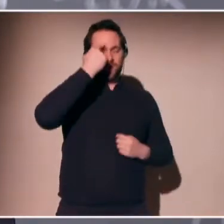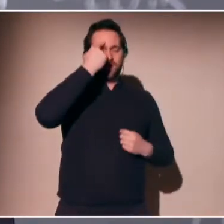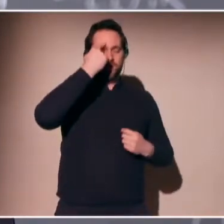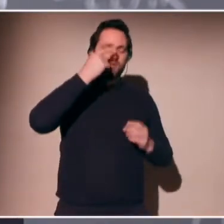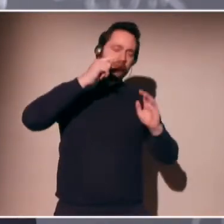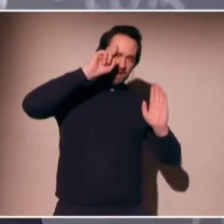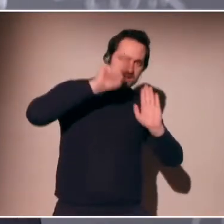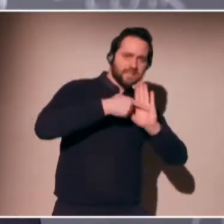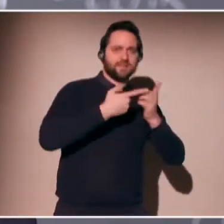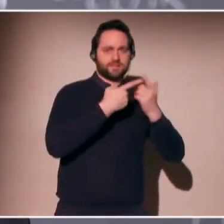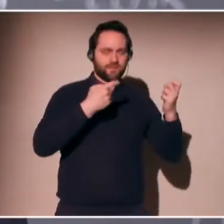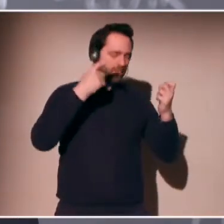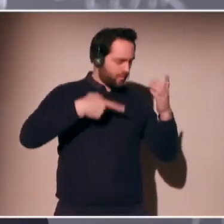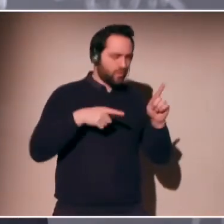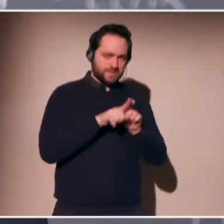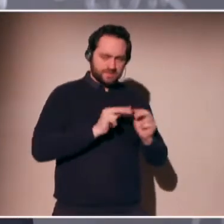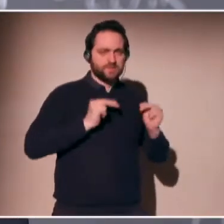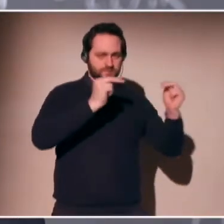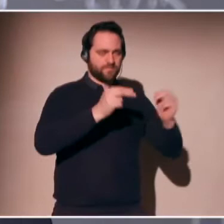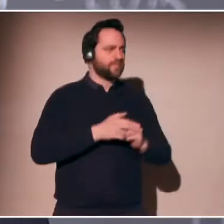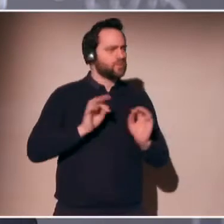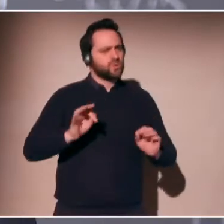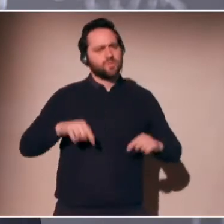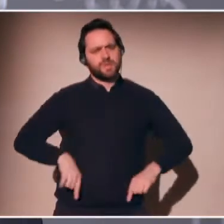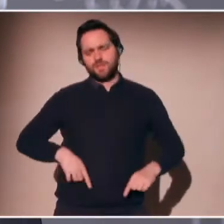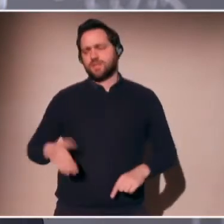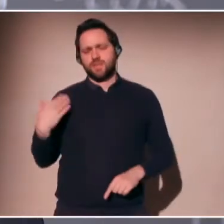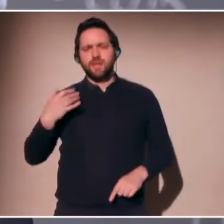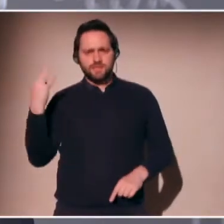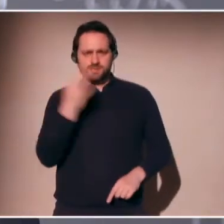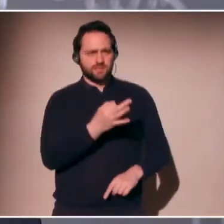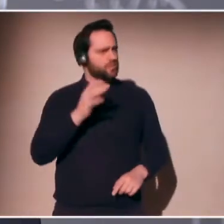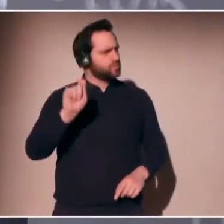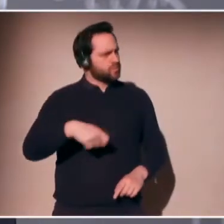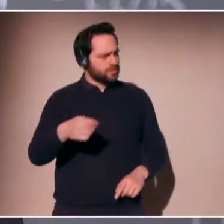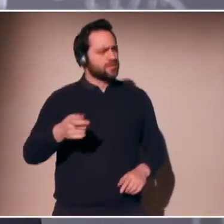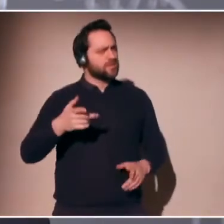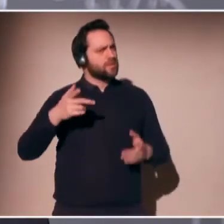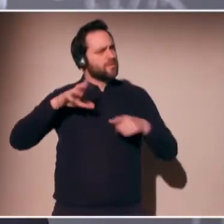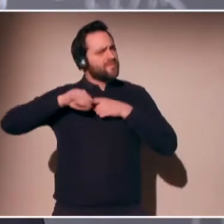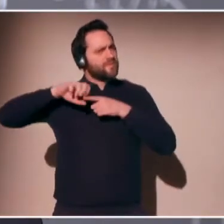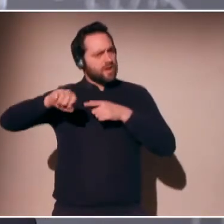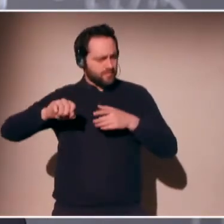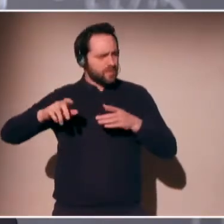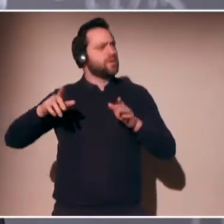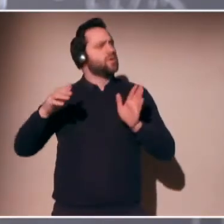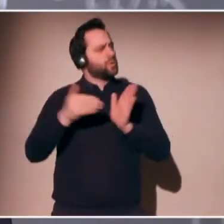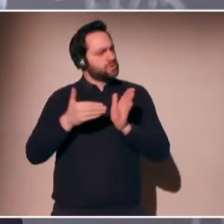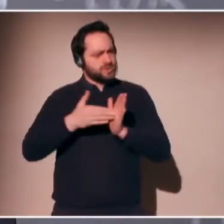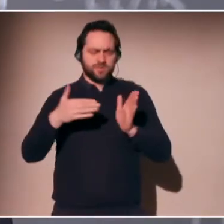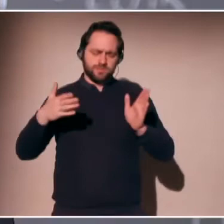de la Recherche et de l'Innovation tout à l'heure, oui, nous le faisons depuis longtemps et on va le faire encore plus. Je laisserai peut-être au président de la République cet